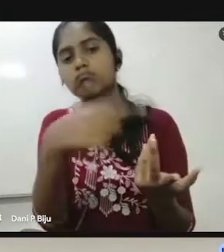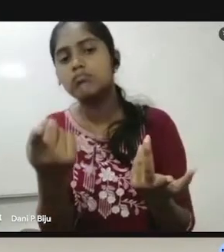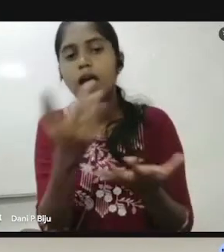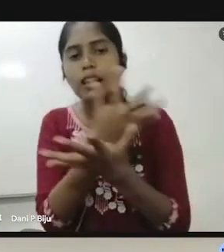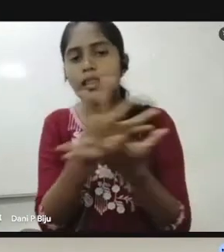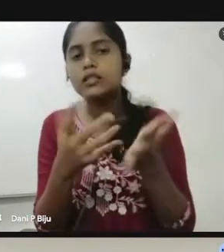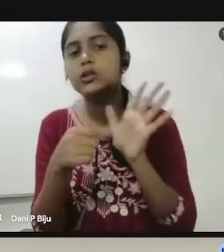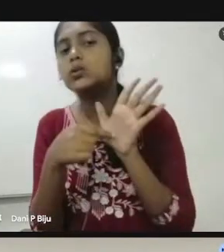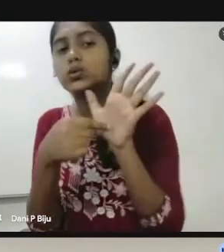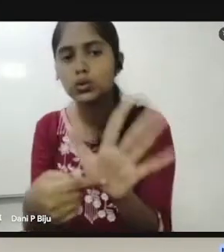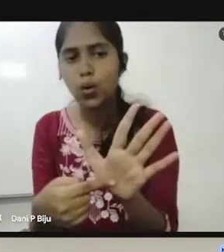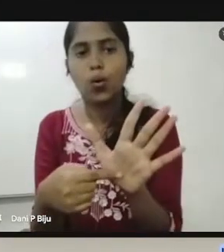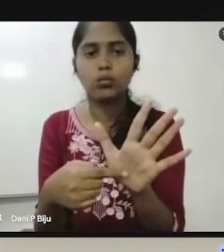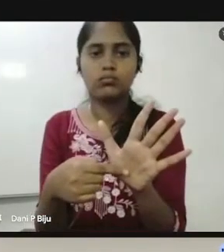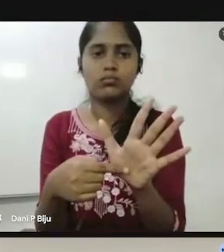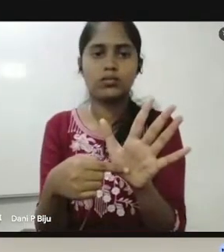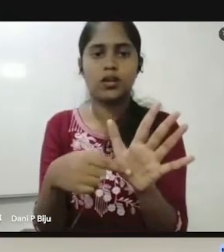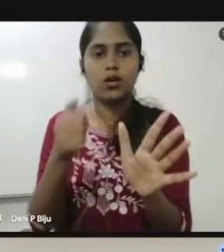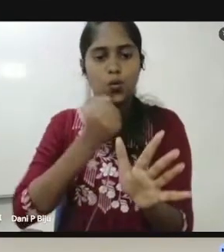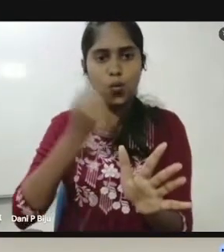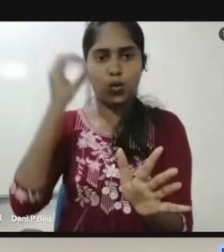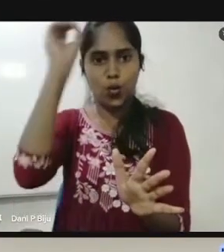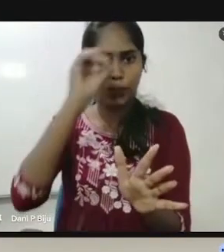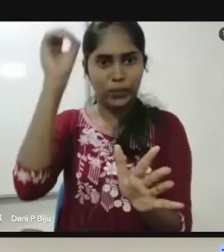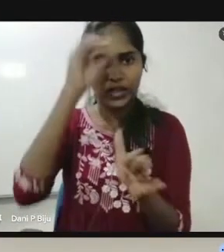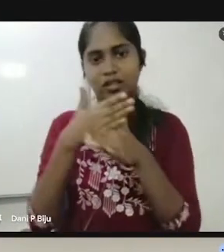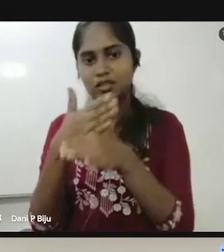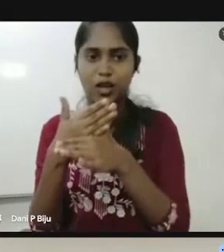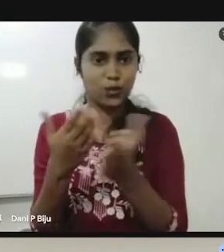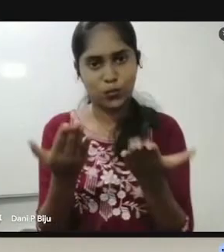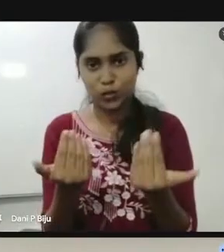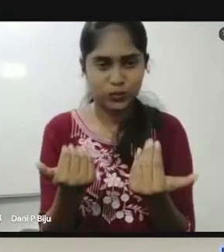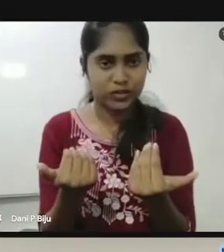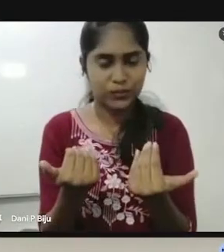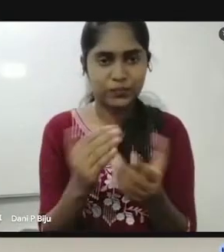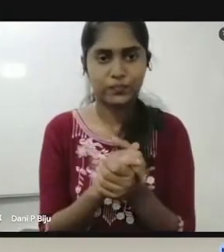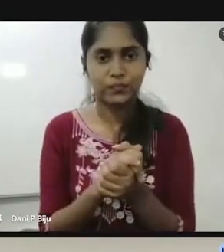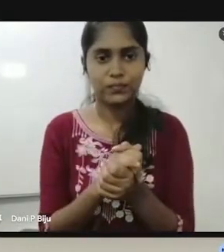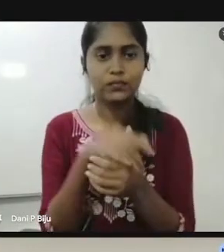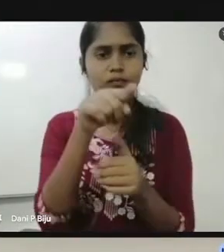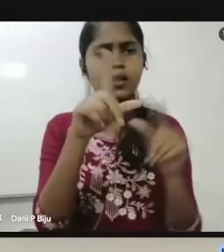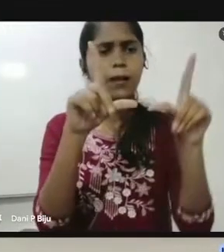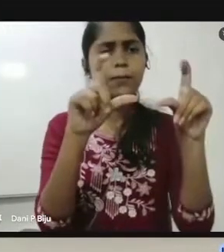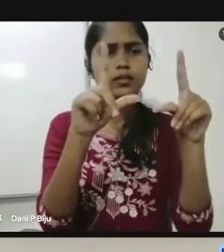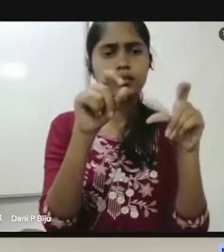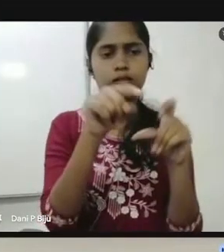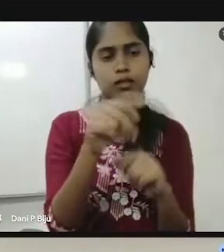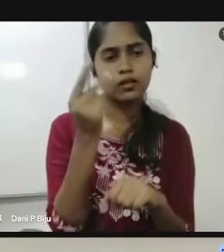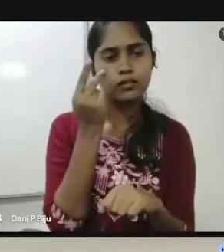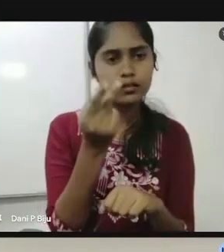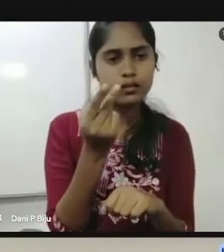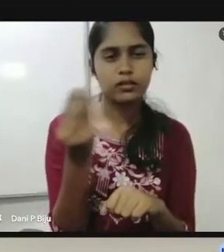അങ്ങനെ മിനിയേച്ചർ ഒബ്ജക്ട്സ്, ഇങ്ങനത്തെ പല ചിഹ്നങ്ങളും നമുക്ക് ഉപയോഗിക്കാനായിട്ട് പറ്റും. ഈ പിക്ചർ സിംബൽസ് ചിലത്